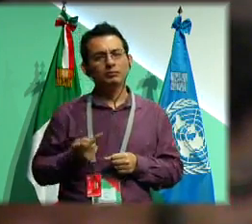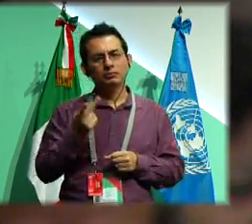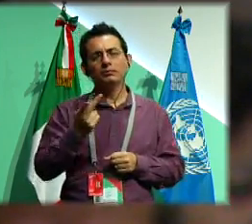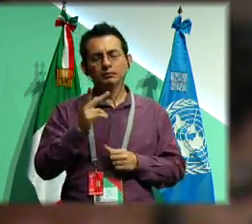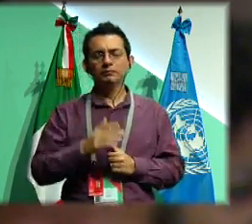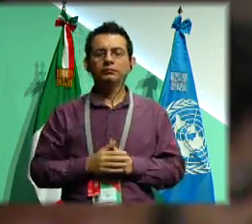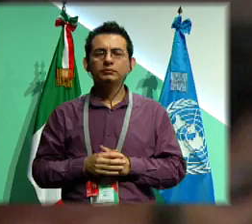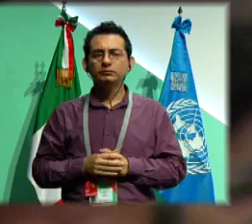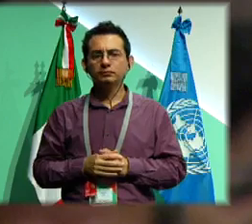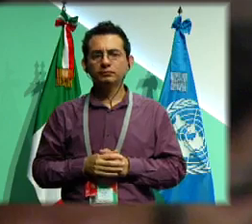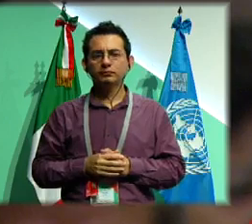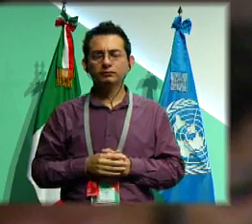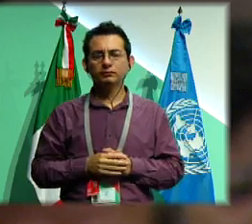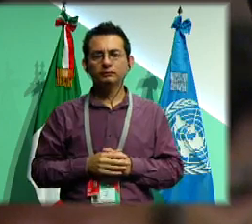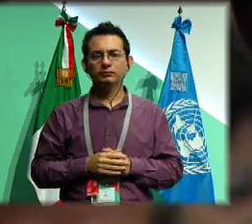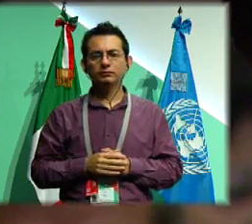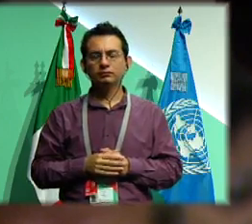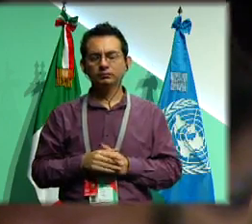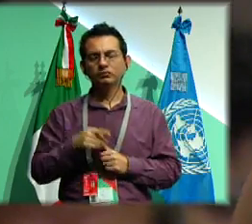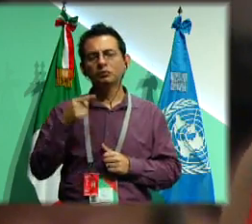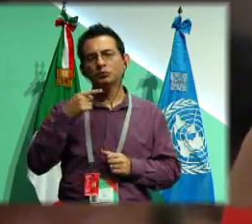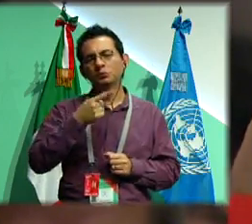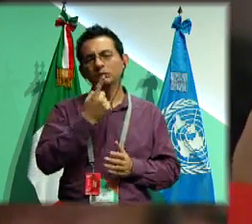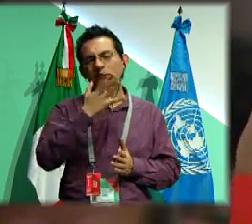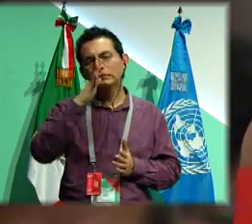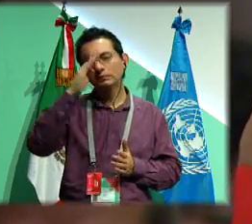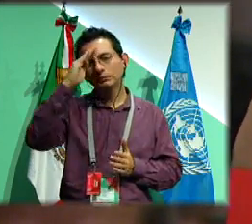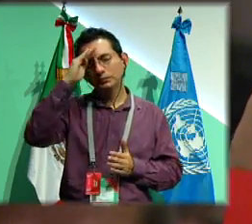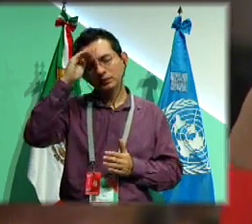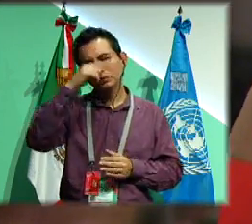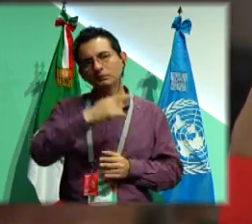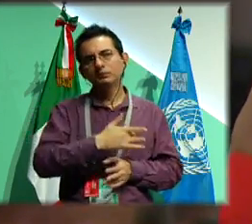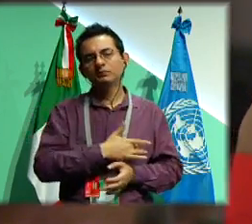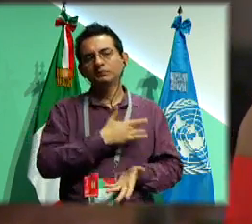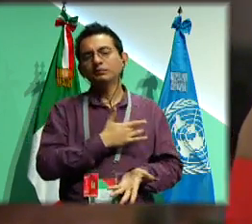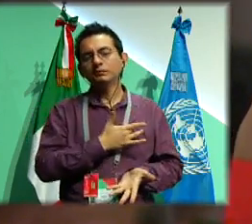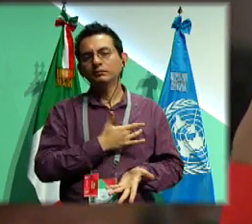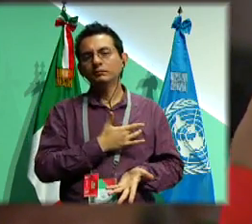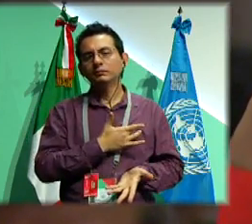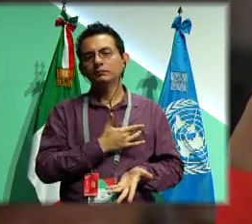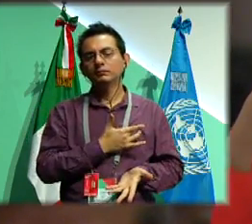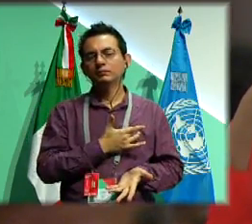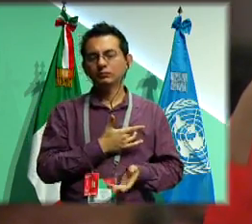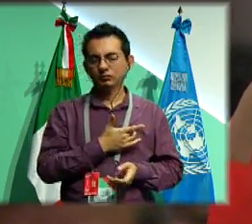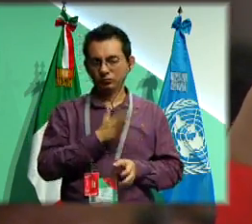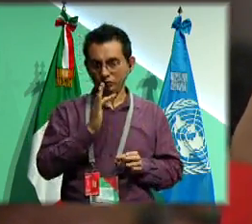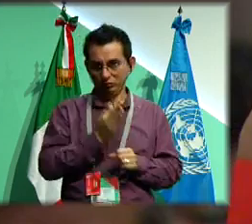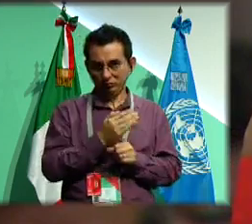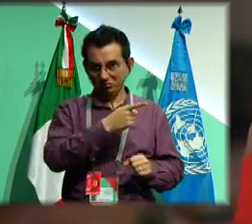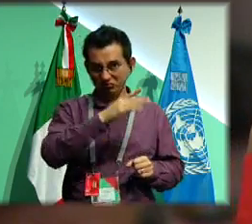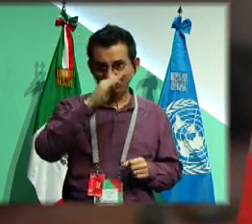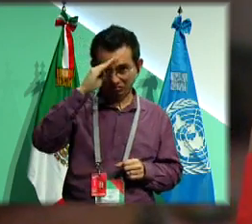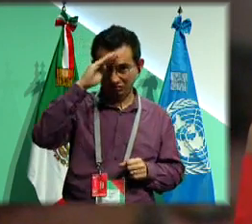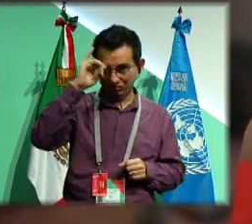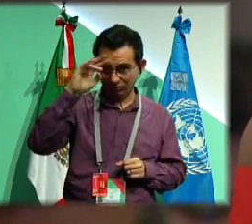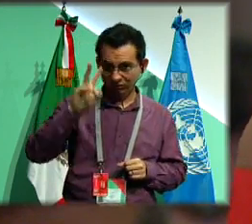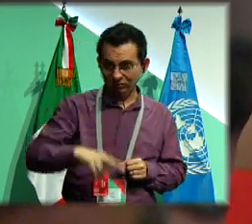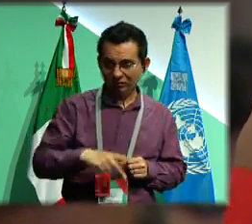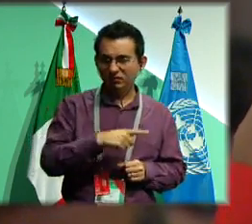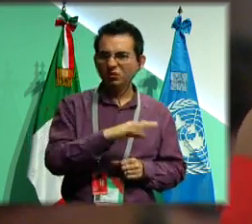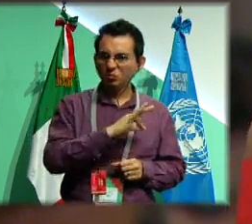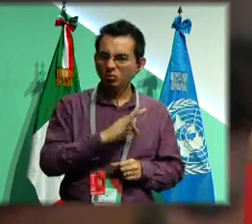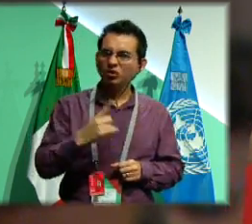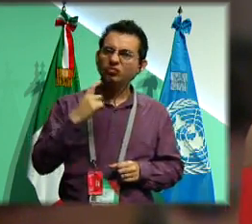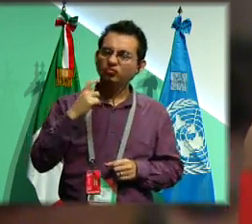accords commerciaux peuvent renforcer la sécurité en ligne? Je peux comprendre que les accords commerciaux